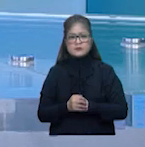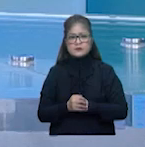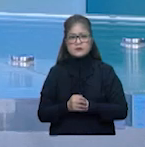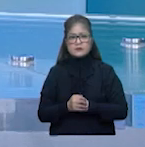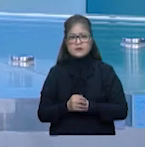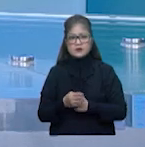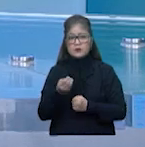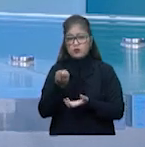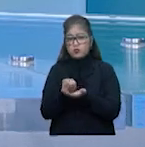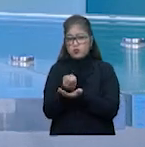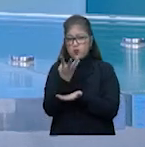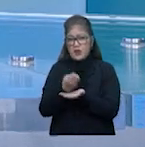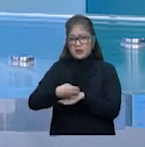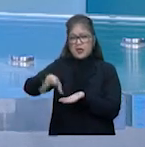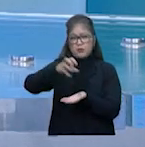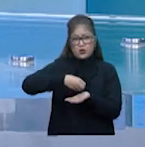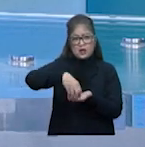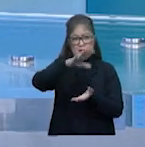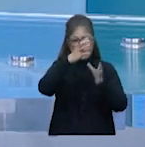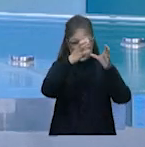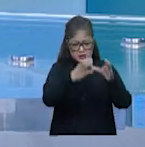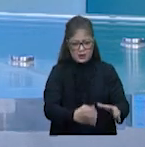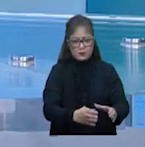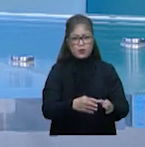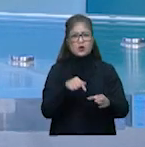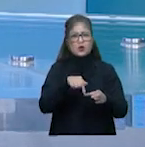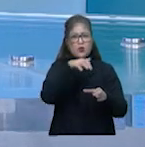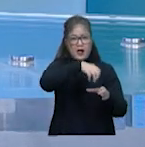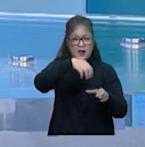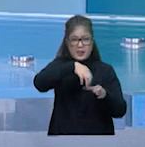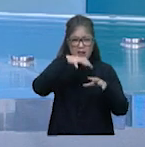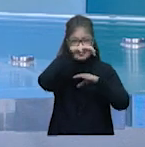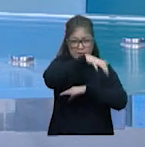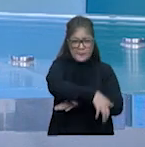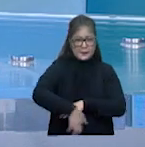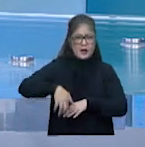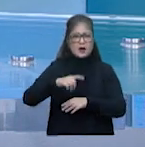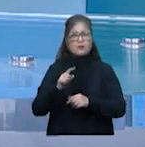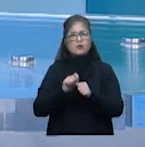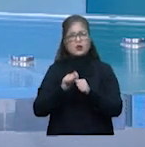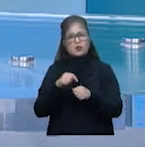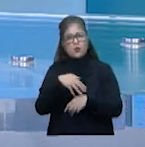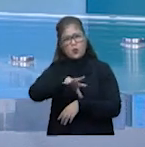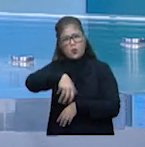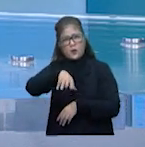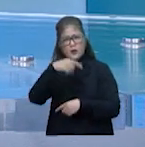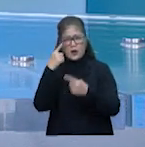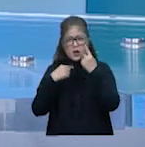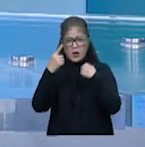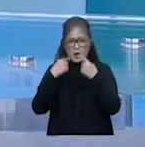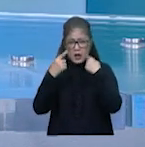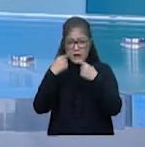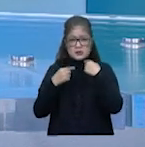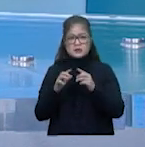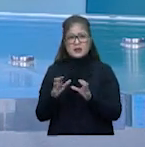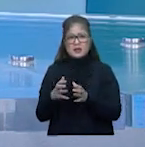Beralih ke informasi lainnya, pemirsa, tabur bunga di atas sumur galian tambang diwarnai tangis haru keluarga 8 penambang. Polisi dan tim SAR